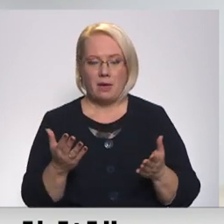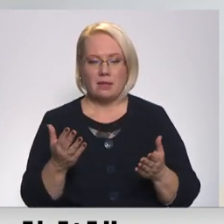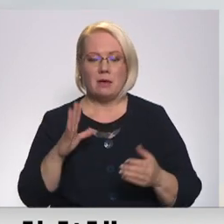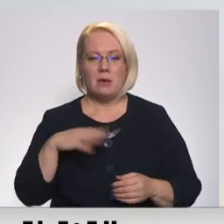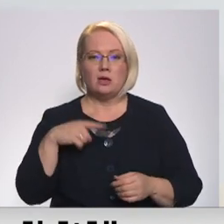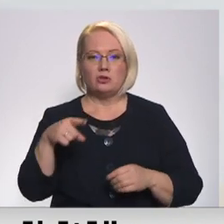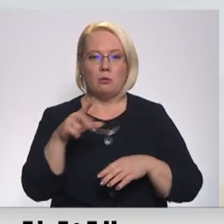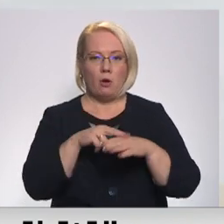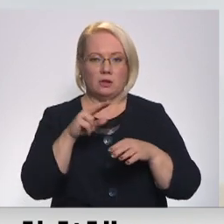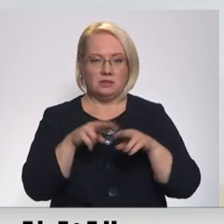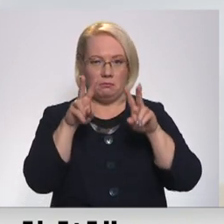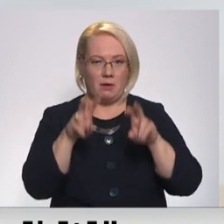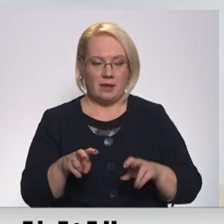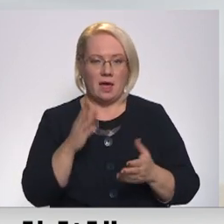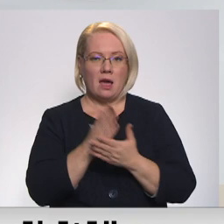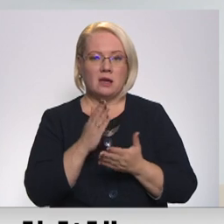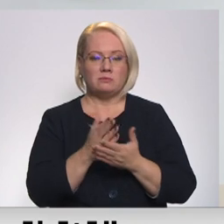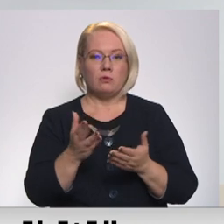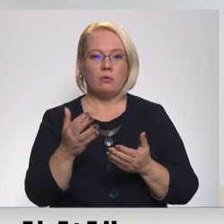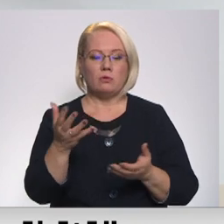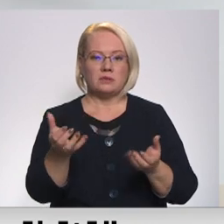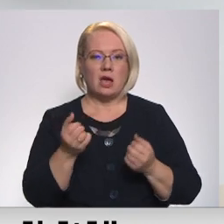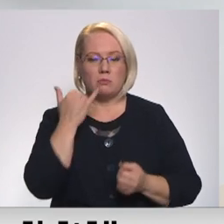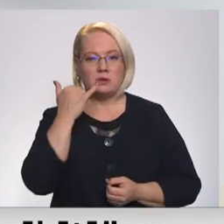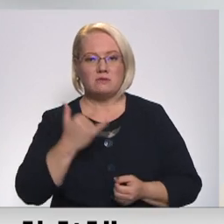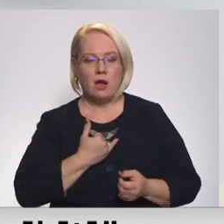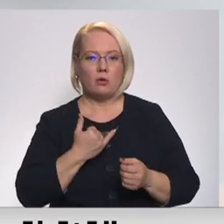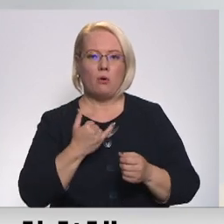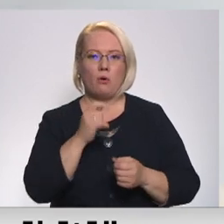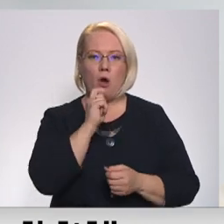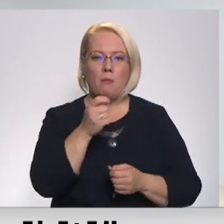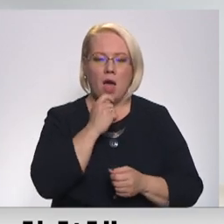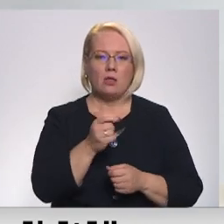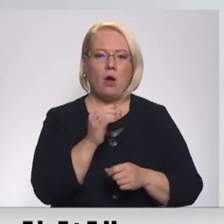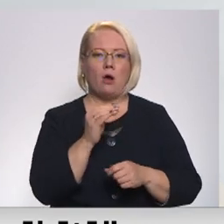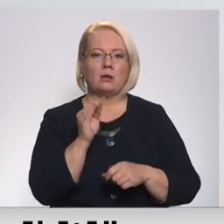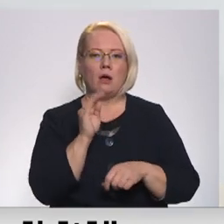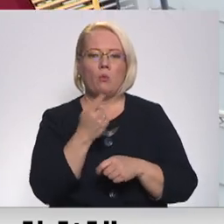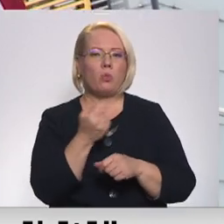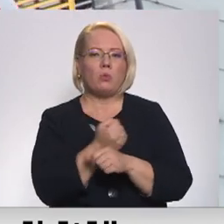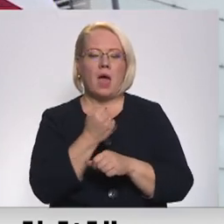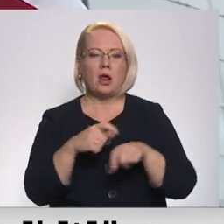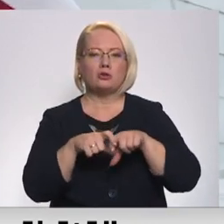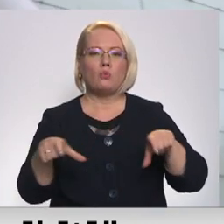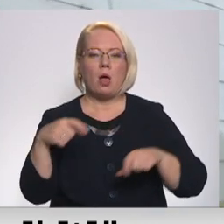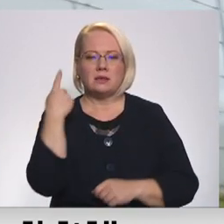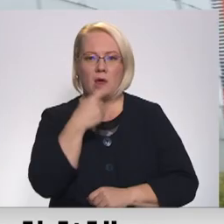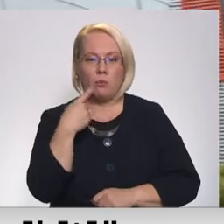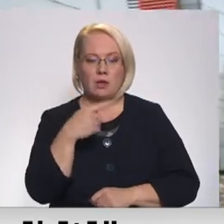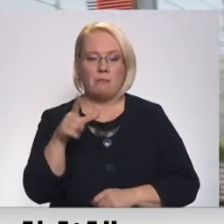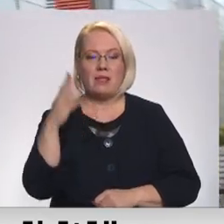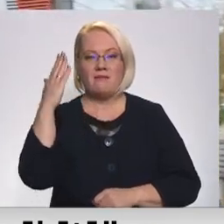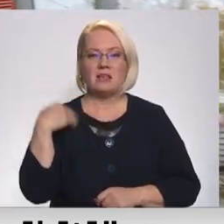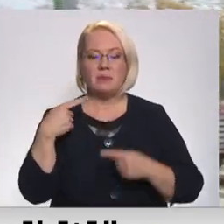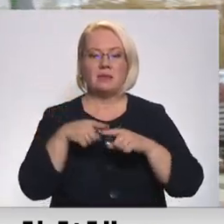šī policijas reides esmu saņēmusi zvanus un komentārus. Kristīne, ko tu dari ar savu skolas reputāciju? Ventspils tehnikuma pedagogi